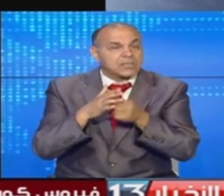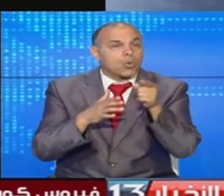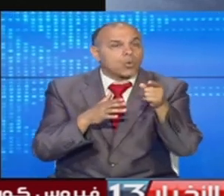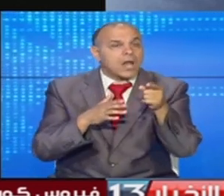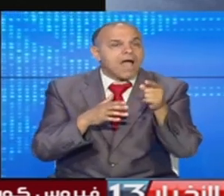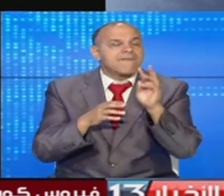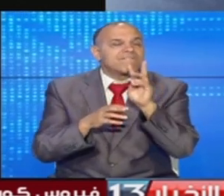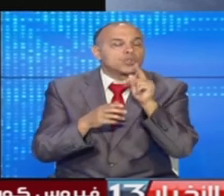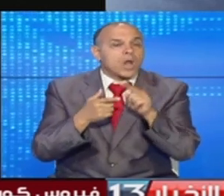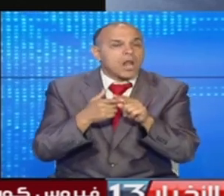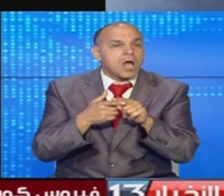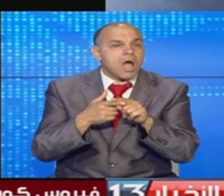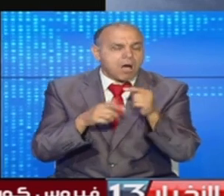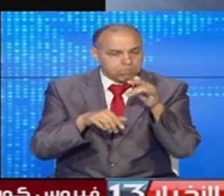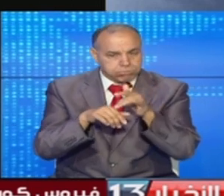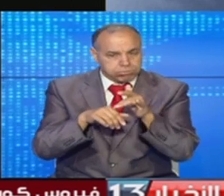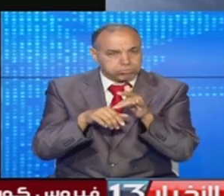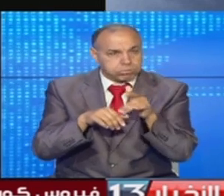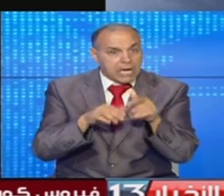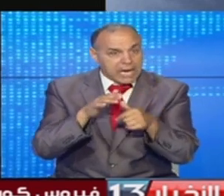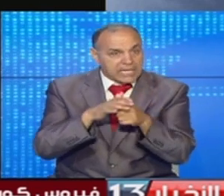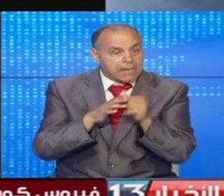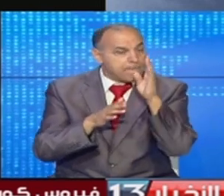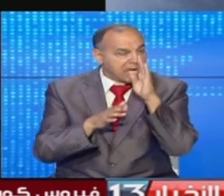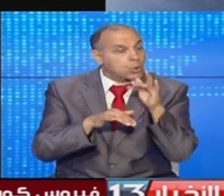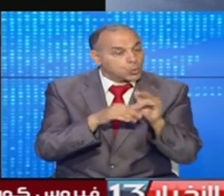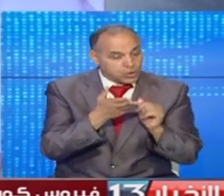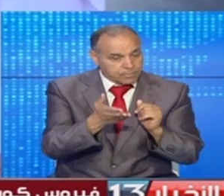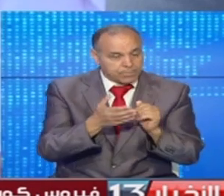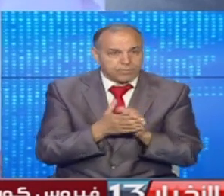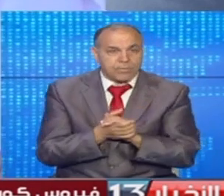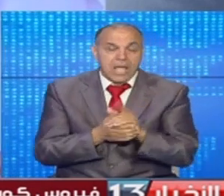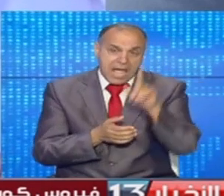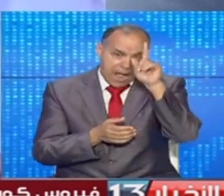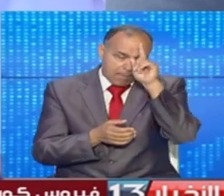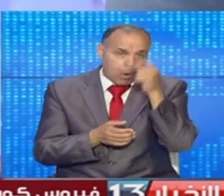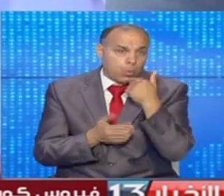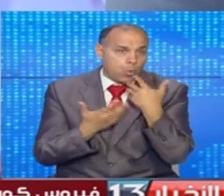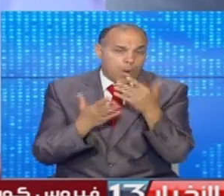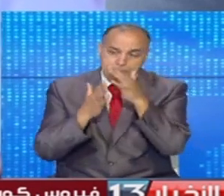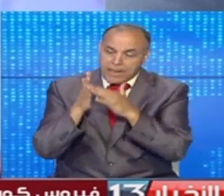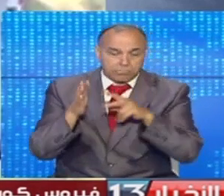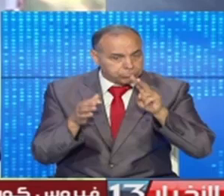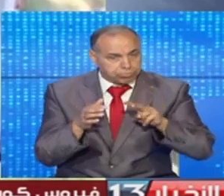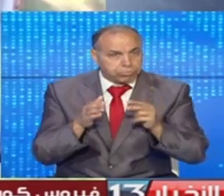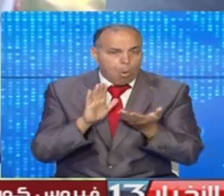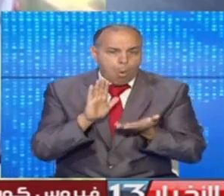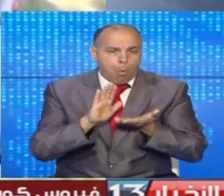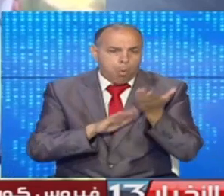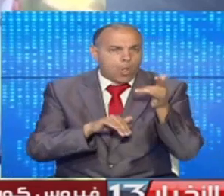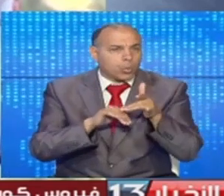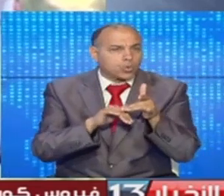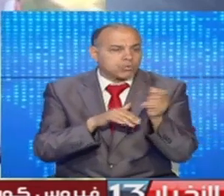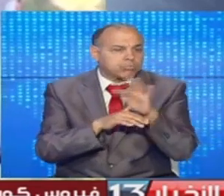في فنزويلا بعد أيام على كشف إصابة الرئيس البرازيلي بالفيروس. وفي ألمانيا أظهرت اليوم بيانات رسمية ارتفاع عدد حالات